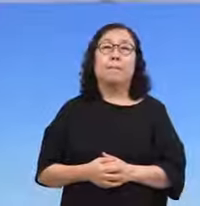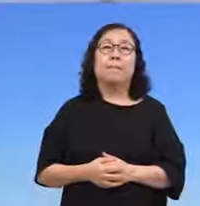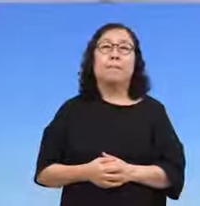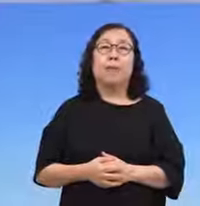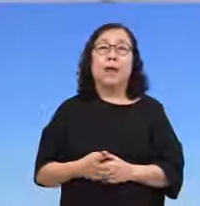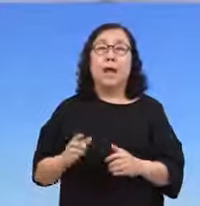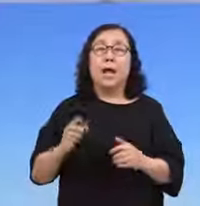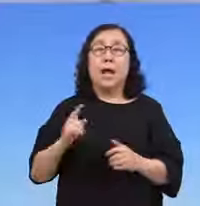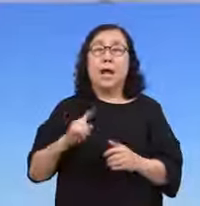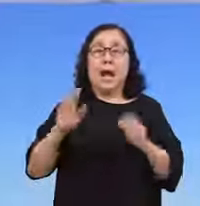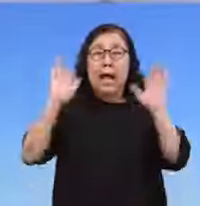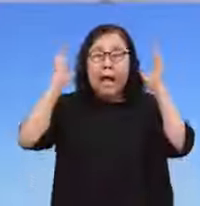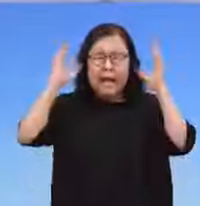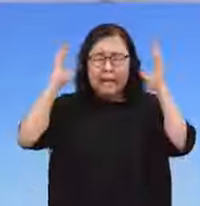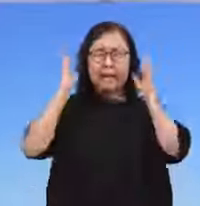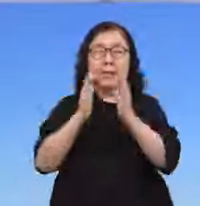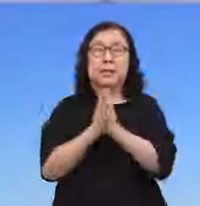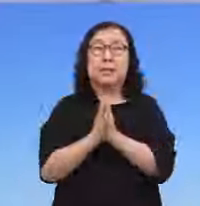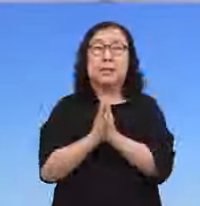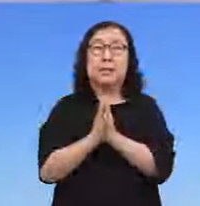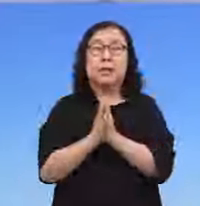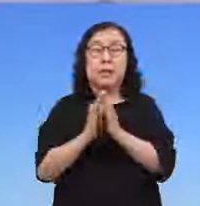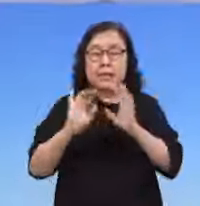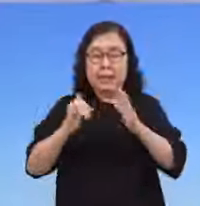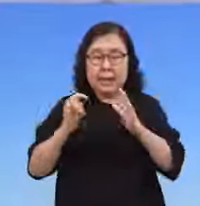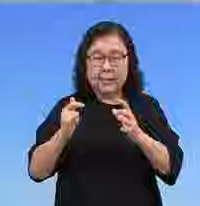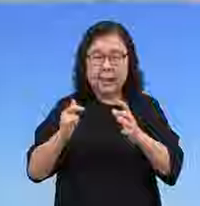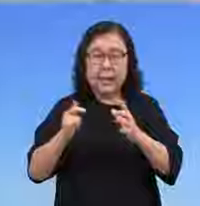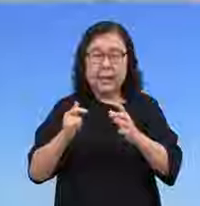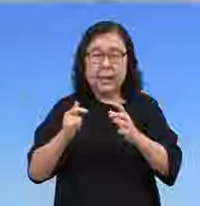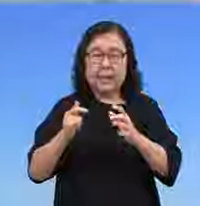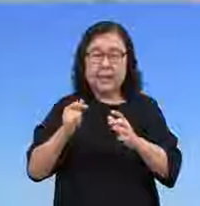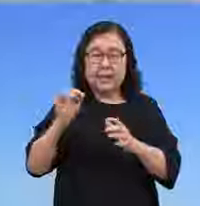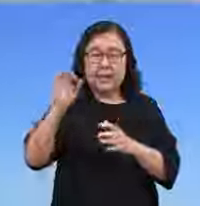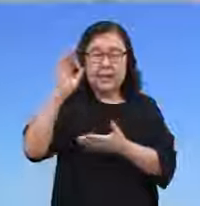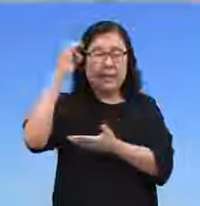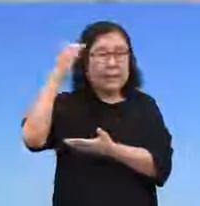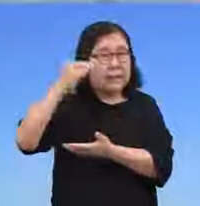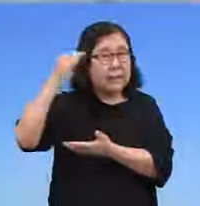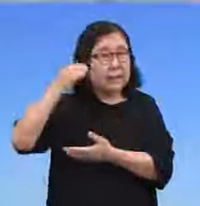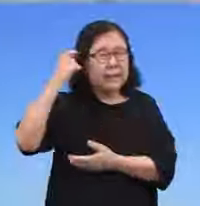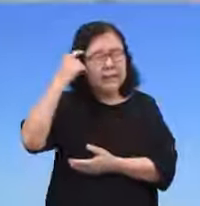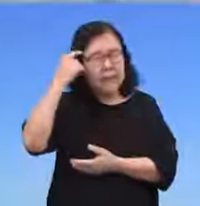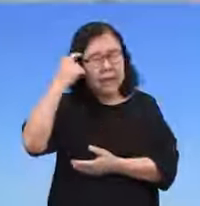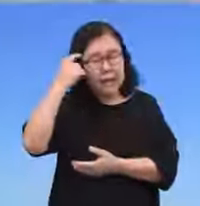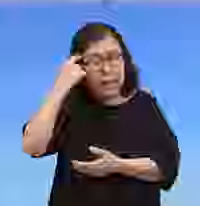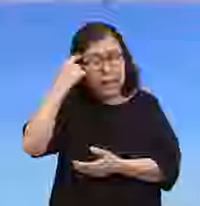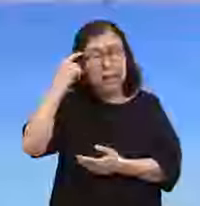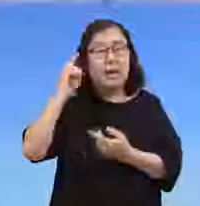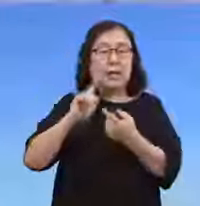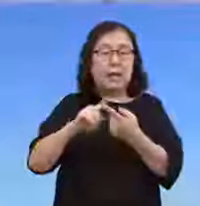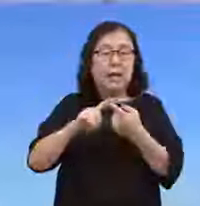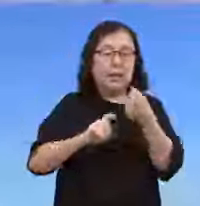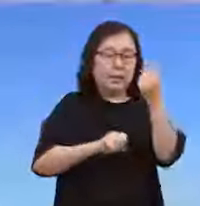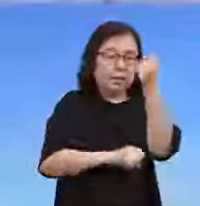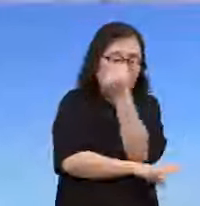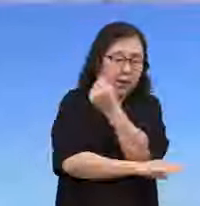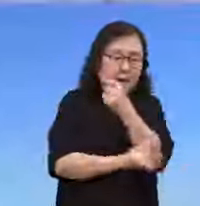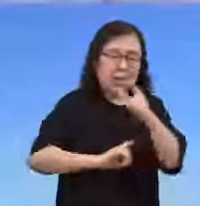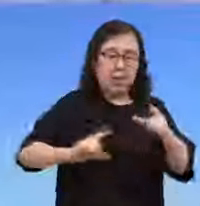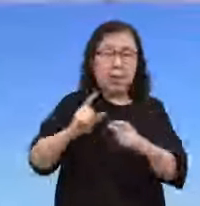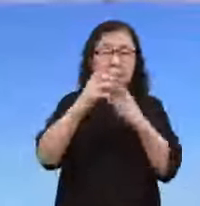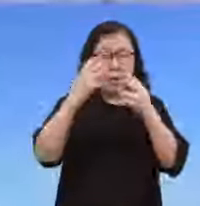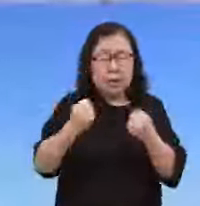아직 어린아이들은 세상 가치관의 영향을 더 많이 받다가 보니까 그 싸움이 힘이 들어도 보통 힘든 게